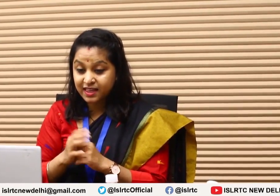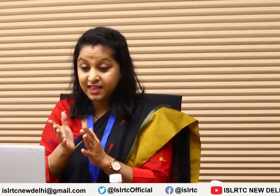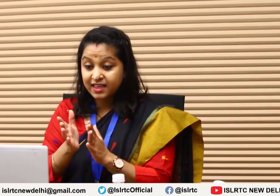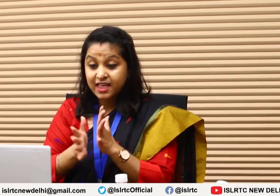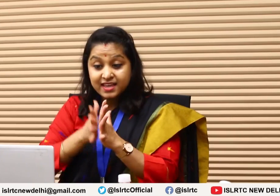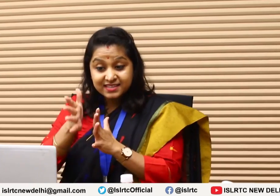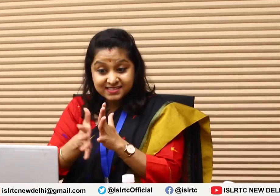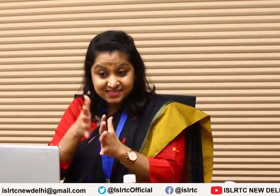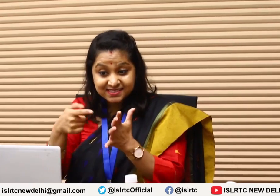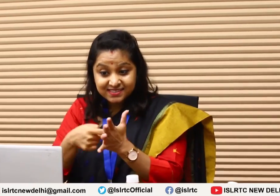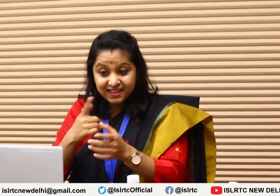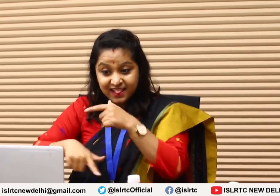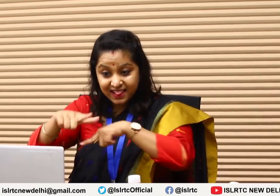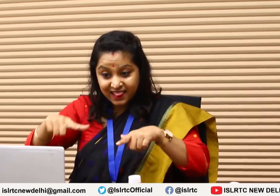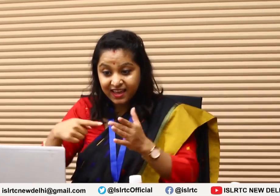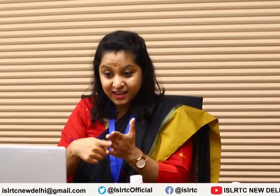साइन लैंग्वेज में अपना